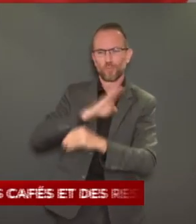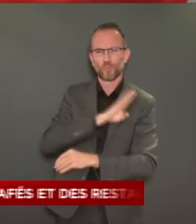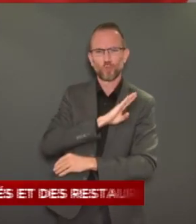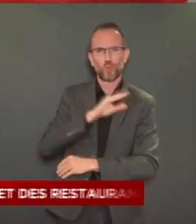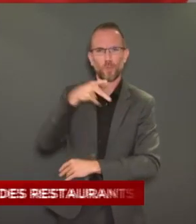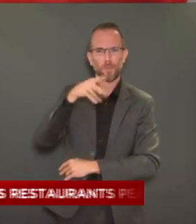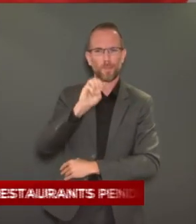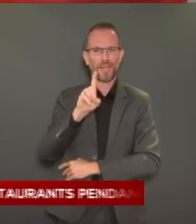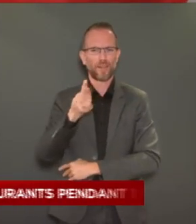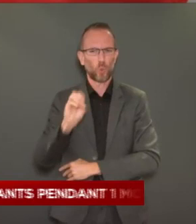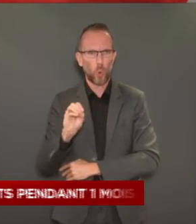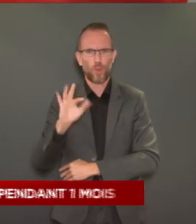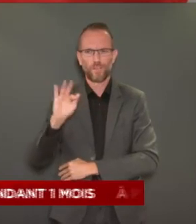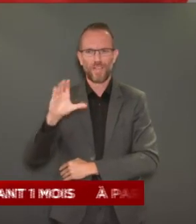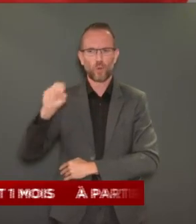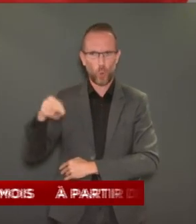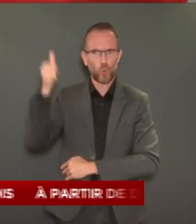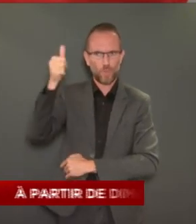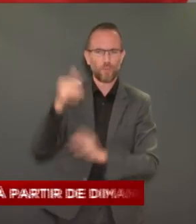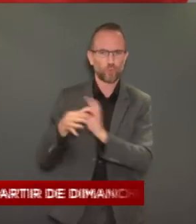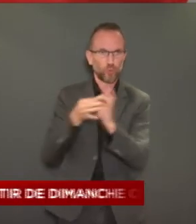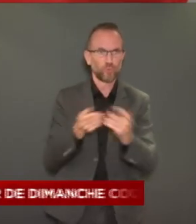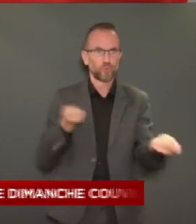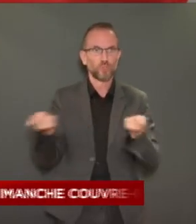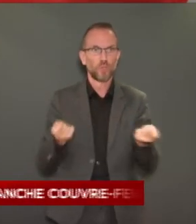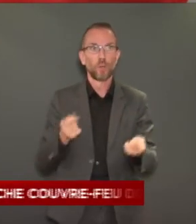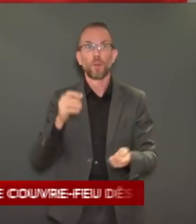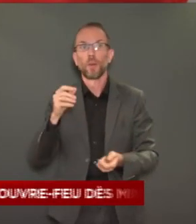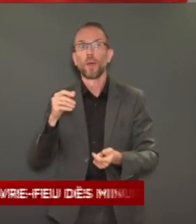les CPS, ont un rôle très important à jouer là-dedans.